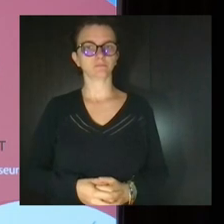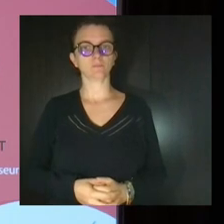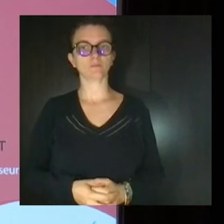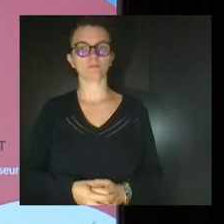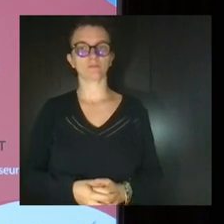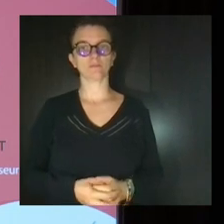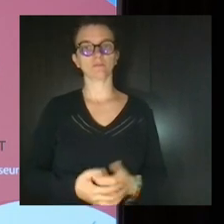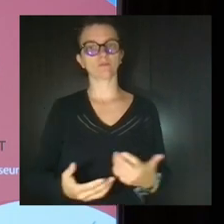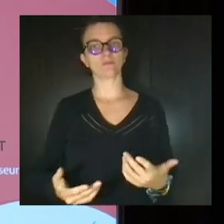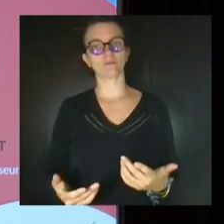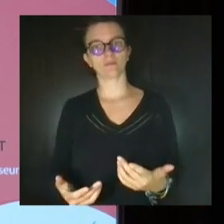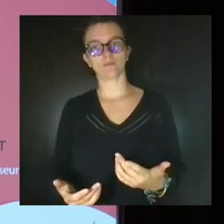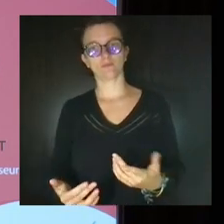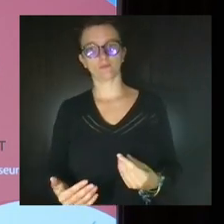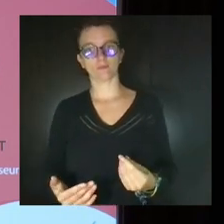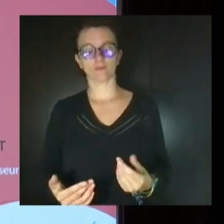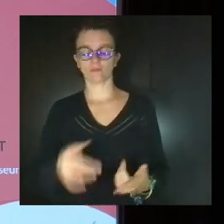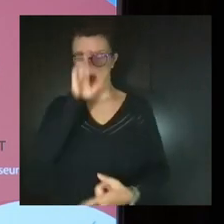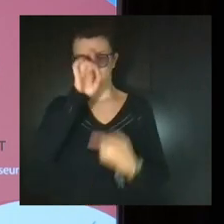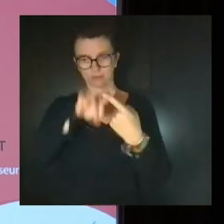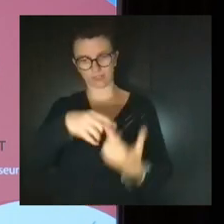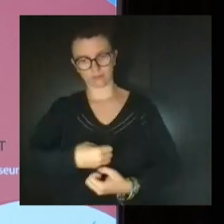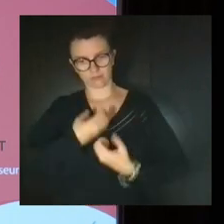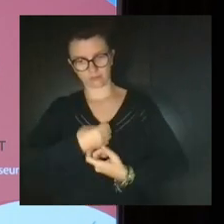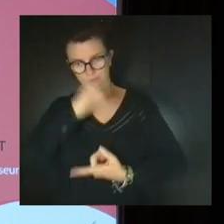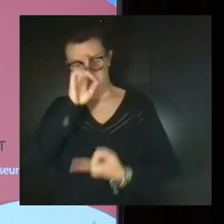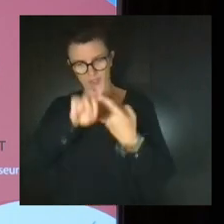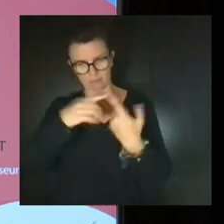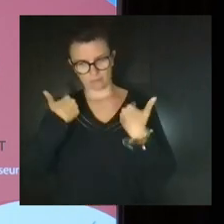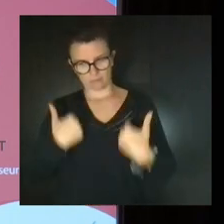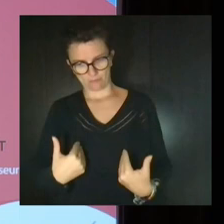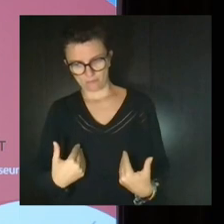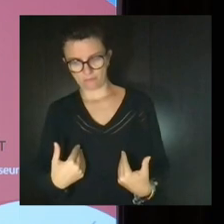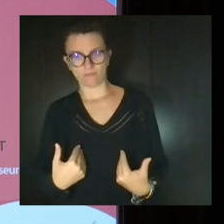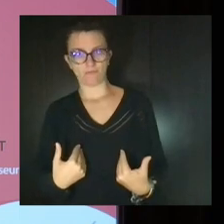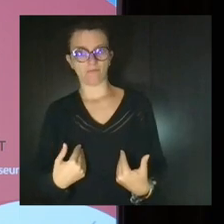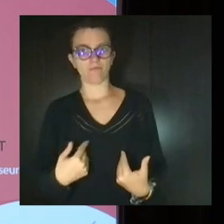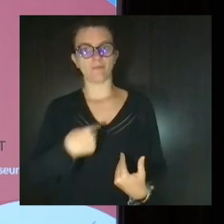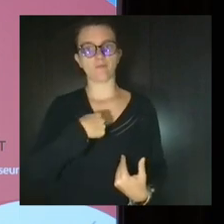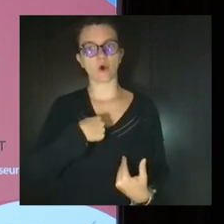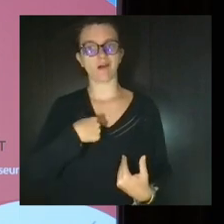peu mes propos sur moi, donc moi je fais de